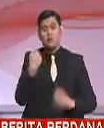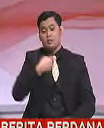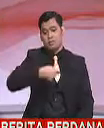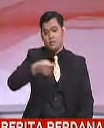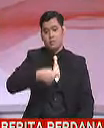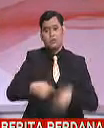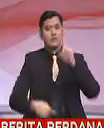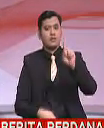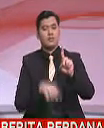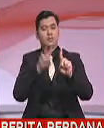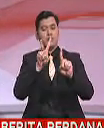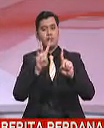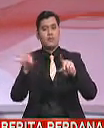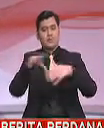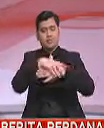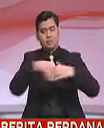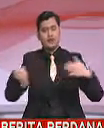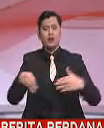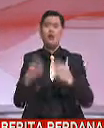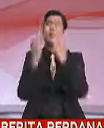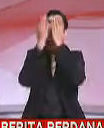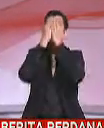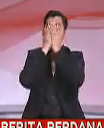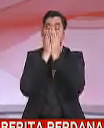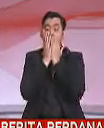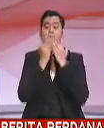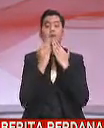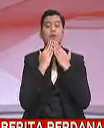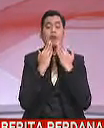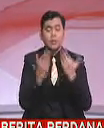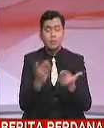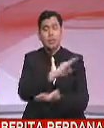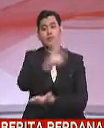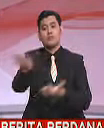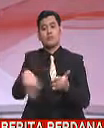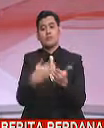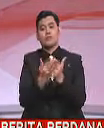RM124. Sangat-sangat bersyukur. Sangat-sangat bersyukur dan terima kasih kepada semua pihak yang terlibat.